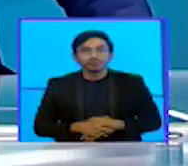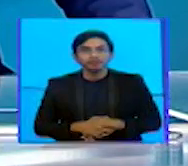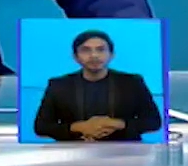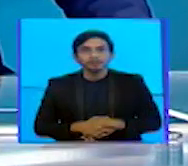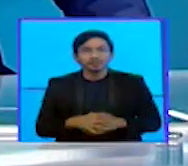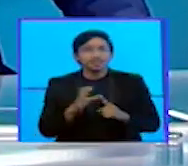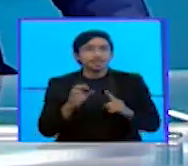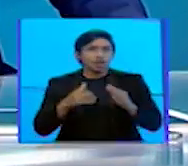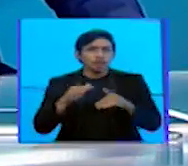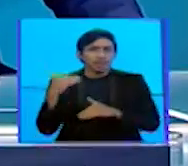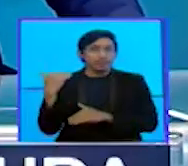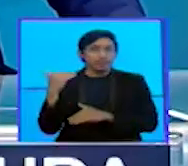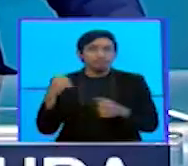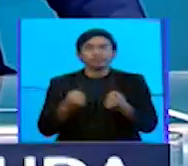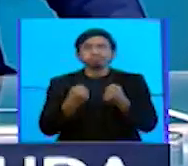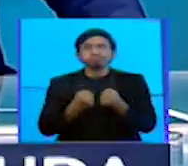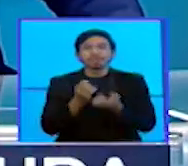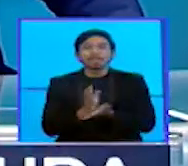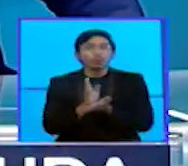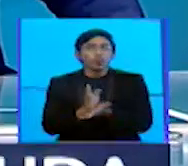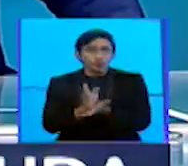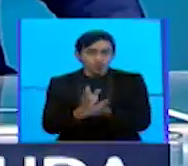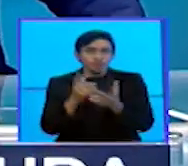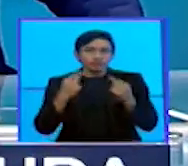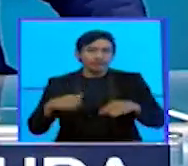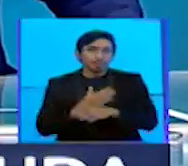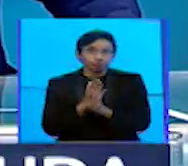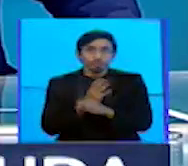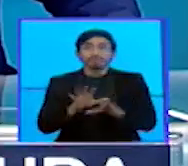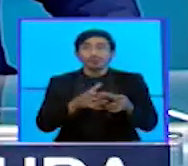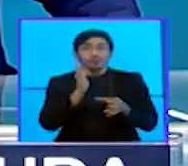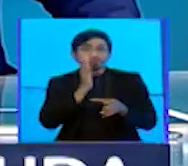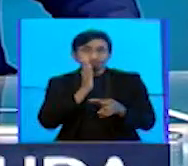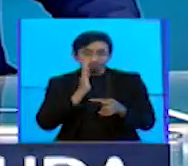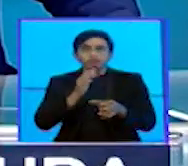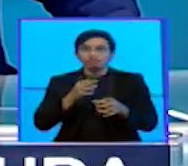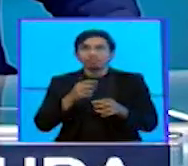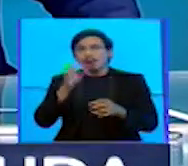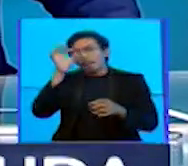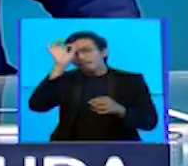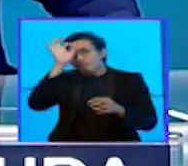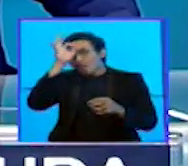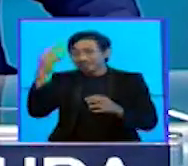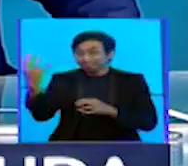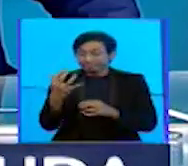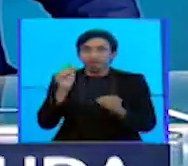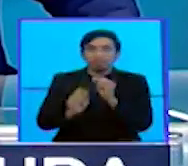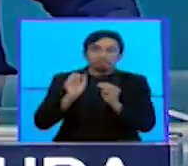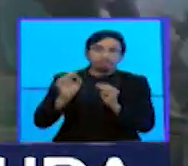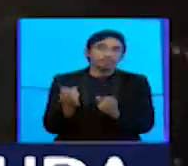Pemirsa, ratusan pemuda terlibat aksi tawuran di Situ Bondo, Jawa Timur. Kelompok pemuda menyerang polisi dengan petasan kembang api.